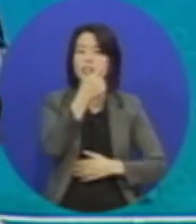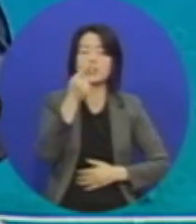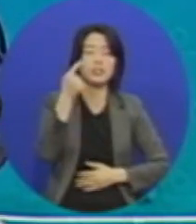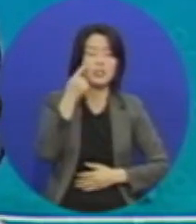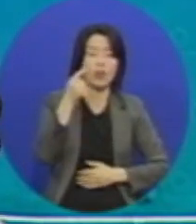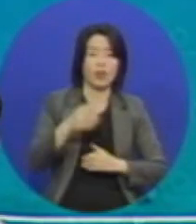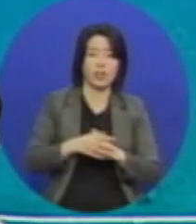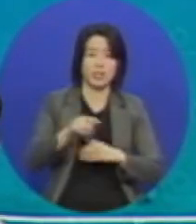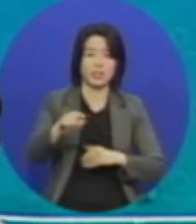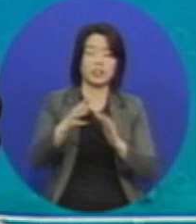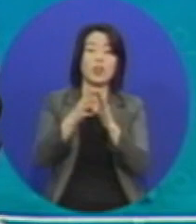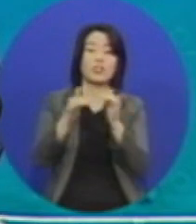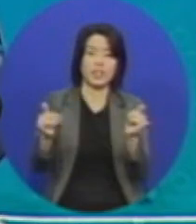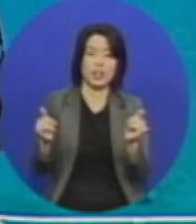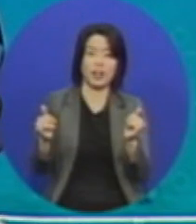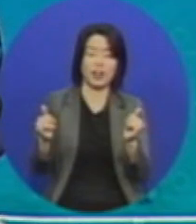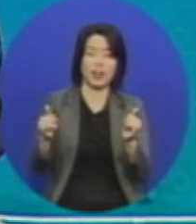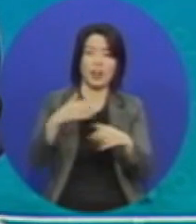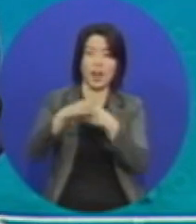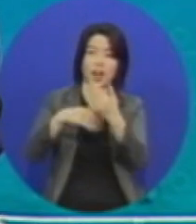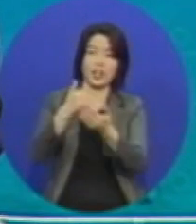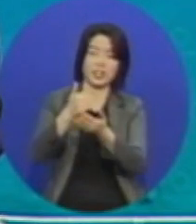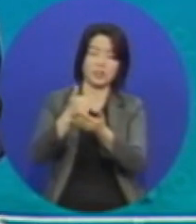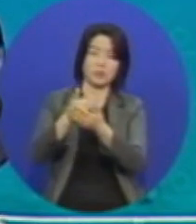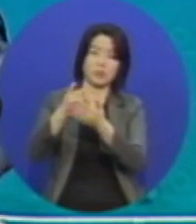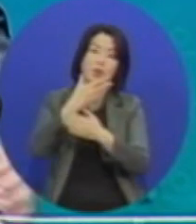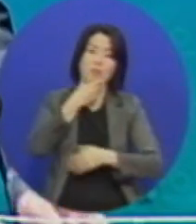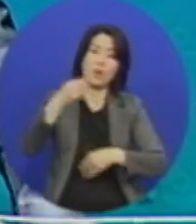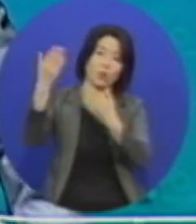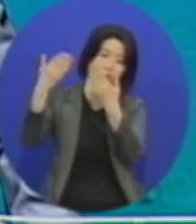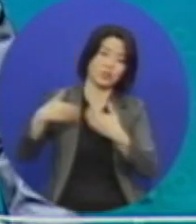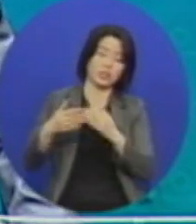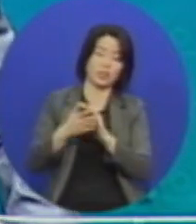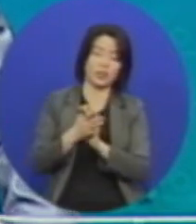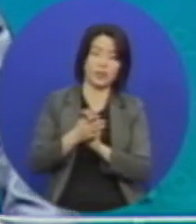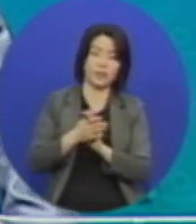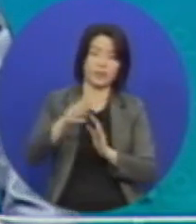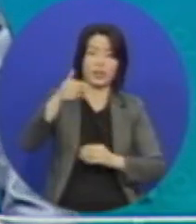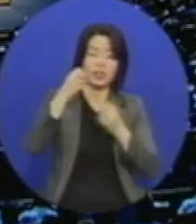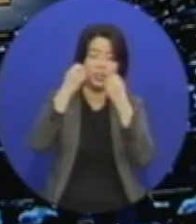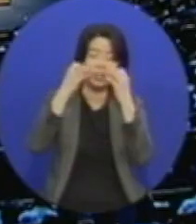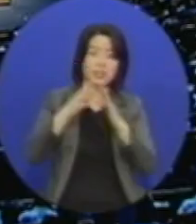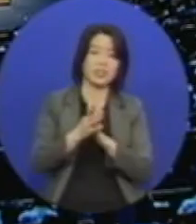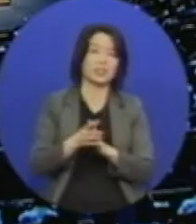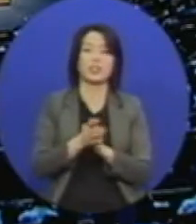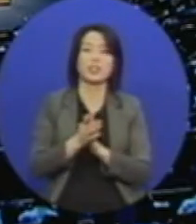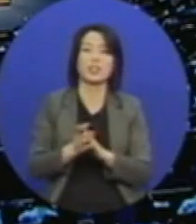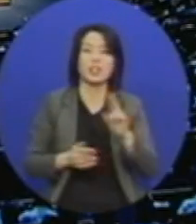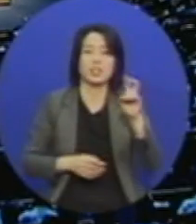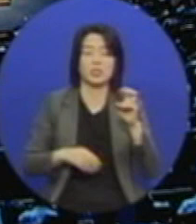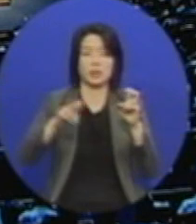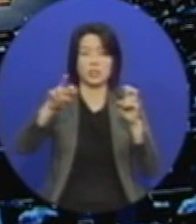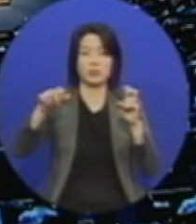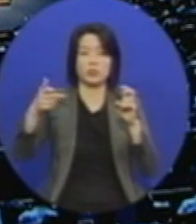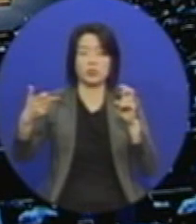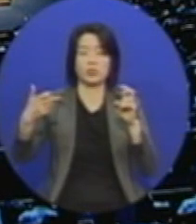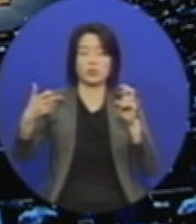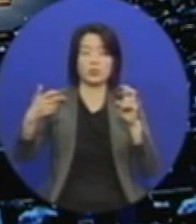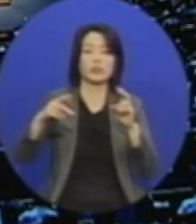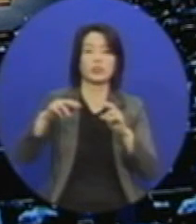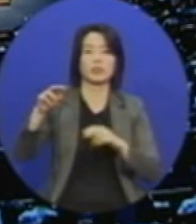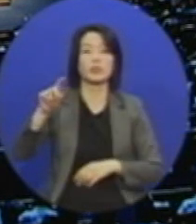그리고 그런 자가 하나님이 복을 주세요 창세기 22장 16절 부터 하나님이 아브라함에게